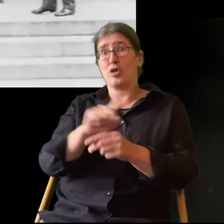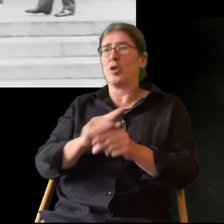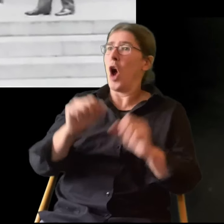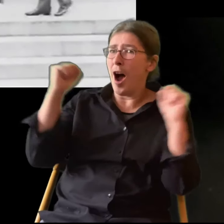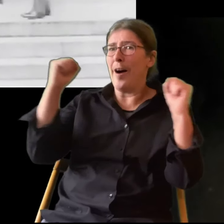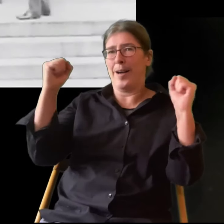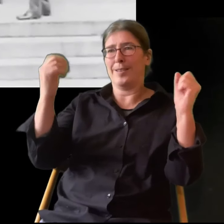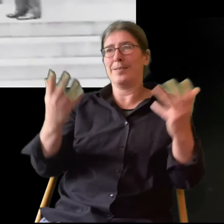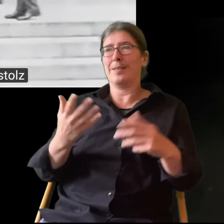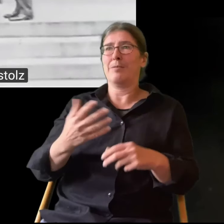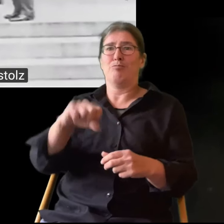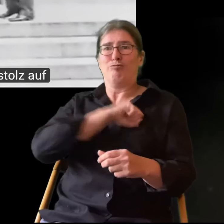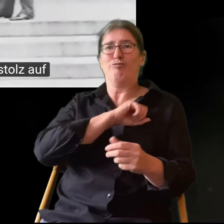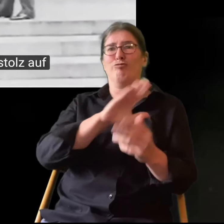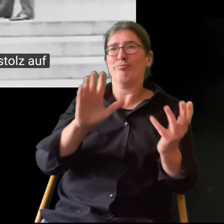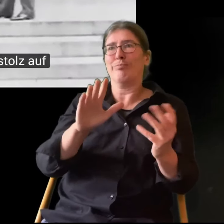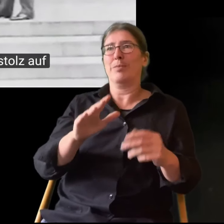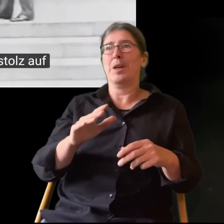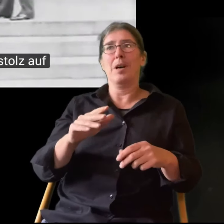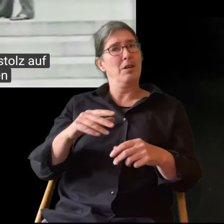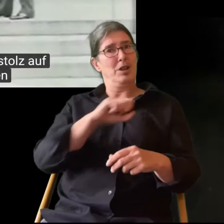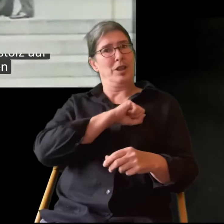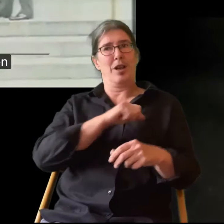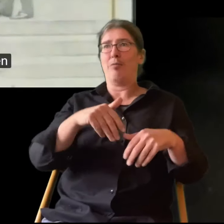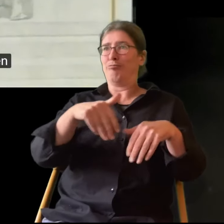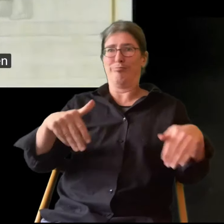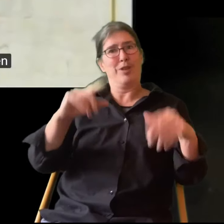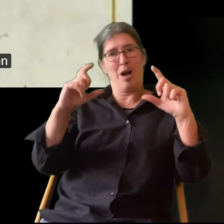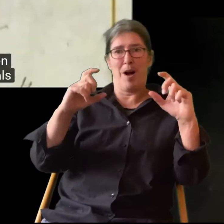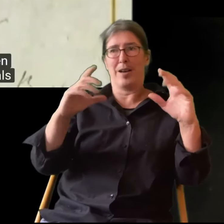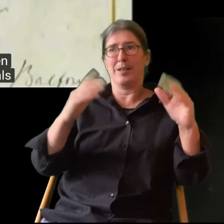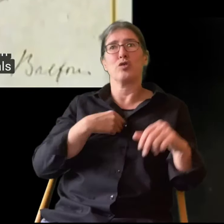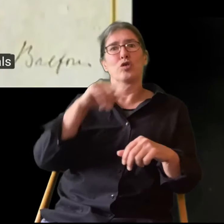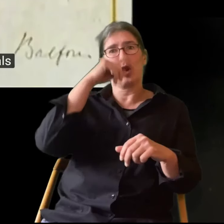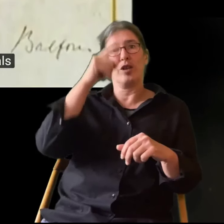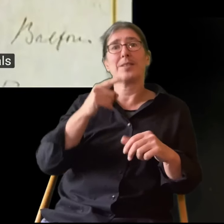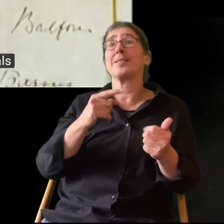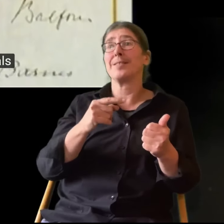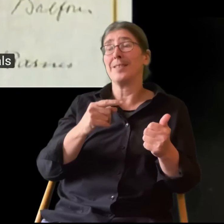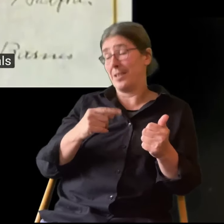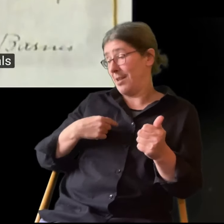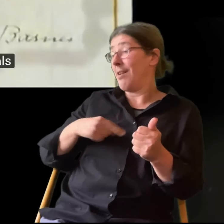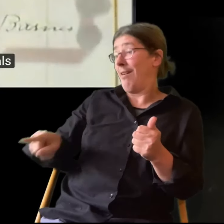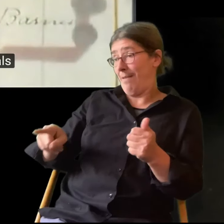Siegerposen vor der Kamera und stolz auf den Vertrag, der von den Deutschen unterschrieben wurde, aber niemals akzeptiert.